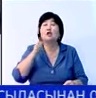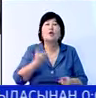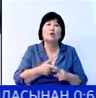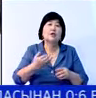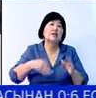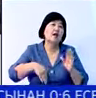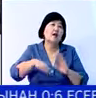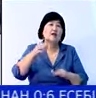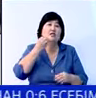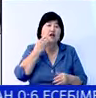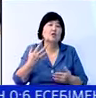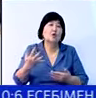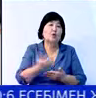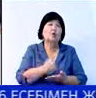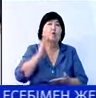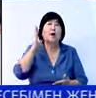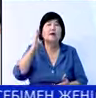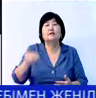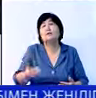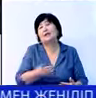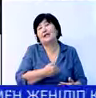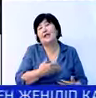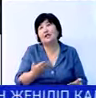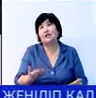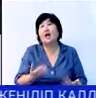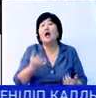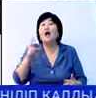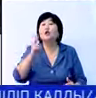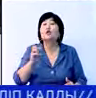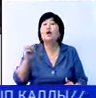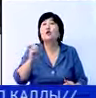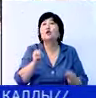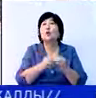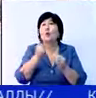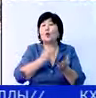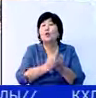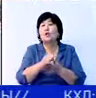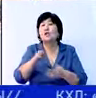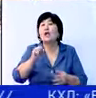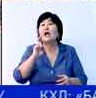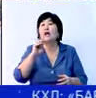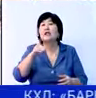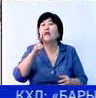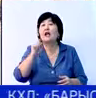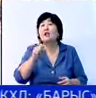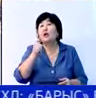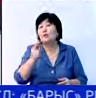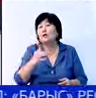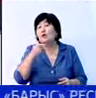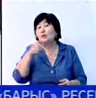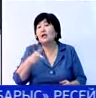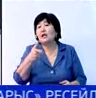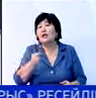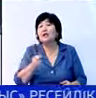да жақсы өнім аламыз ба деп тілектеспін. Ал Нұржан Ертайып 10 жылдан бері жаткашы. Бір маусымда 1000 гектар сыр